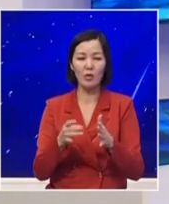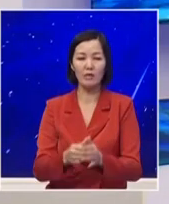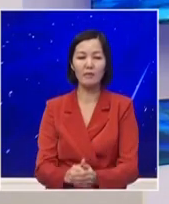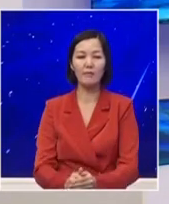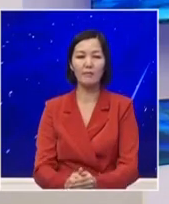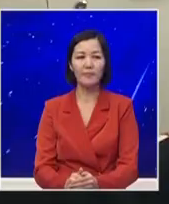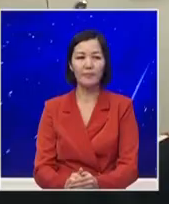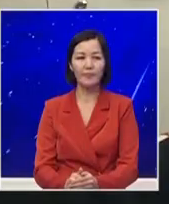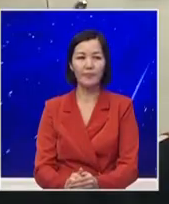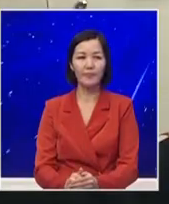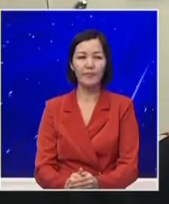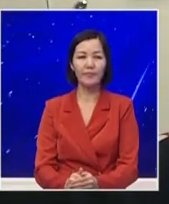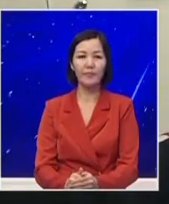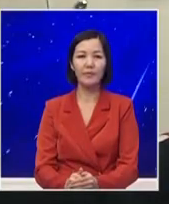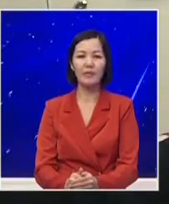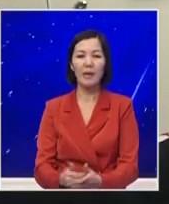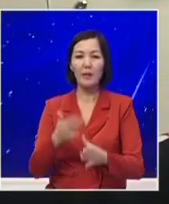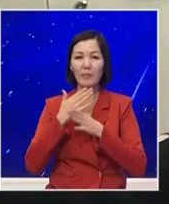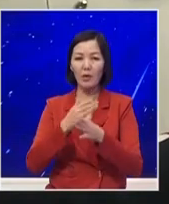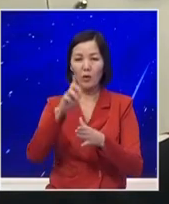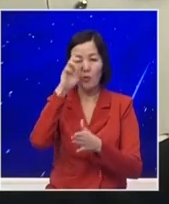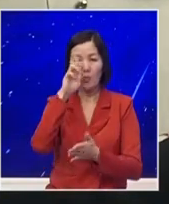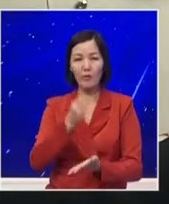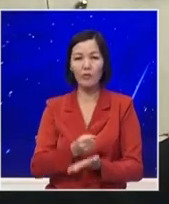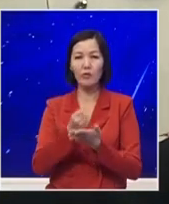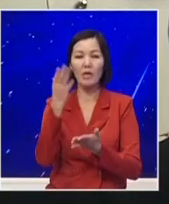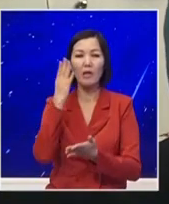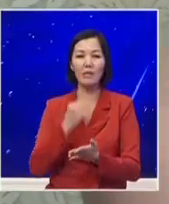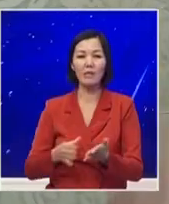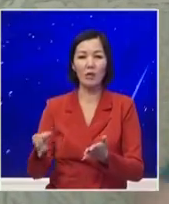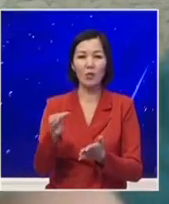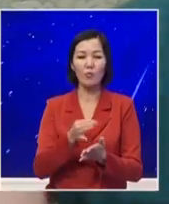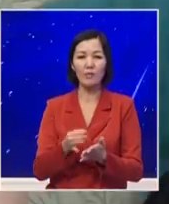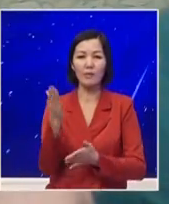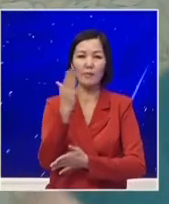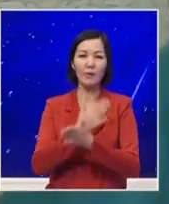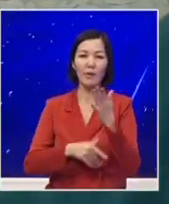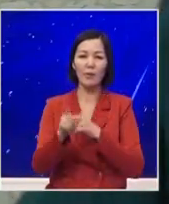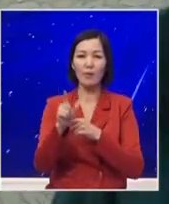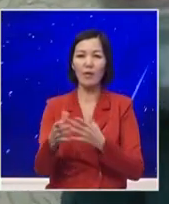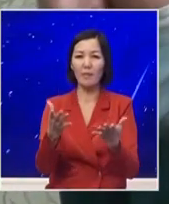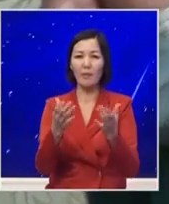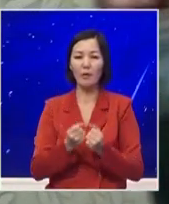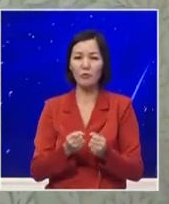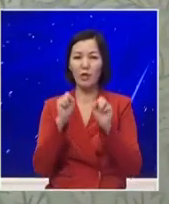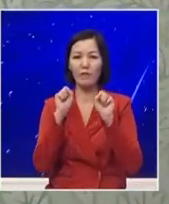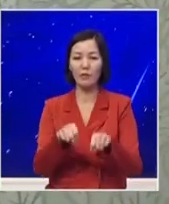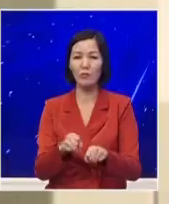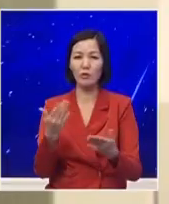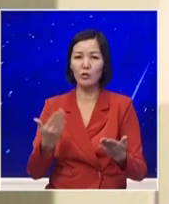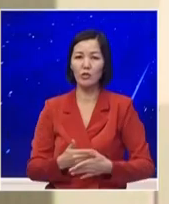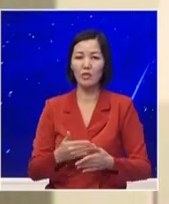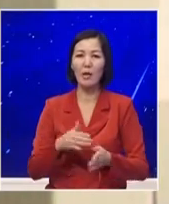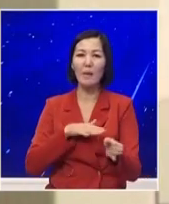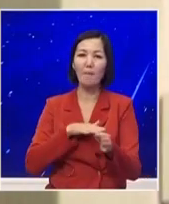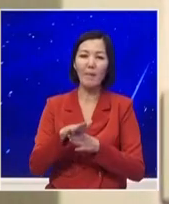районе. Благодаря государственной поддержке в Алматинской области люди с особыми потребностями получают возможность жить